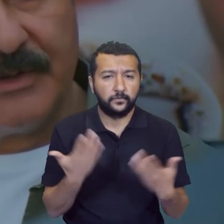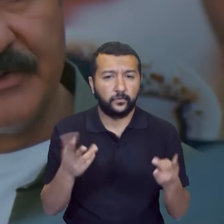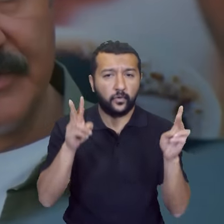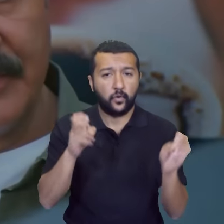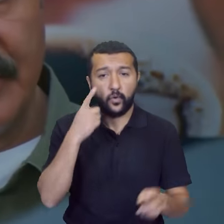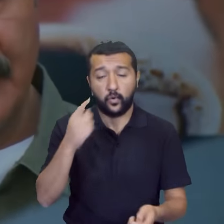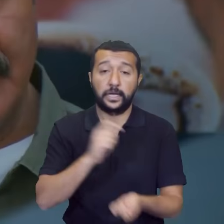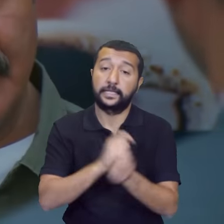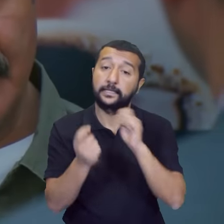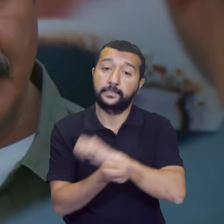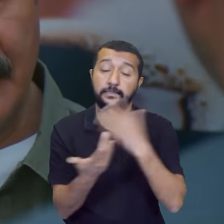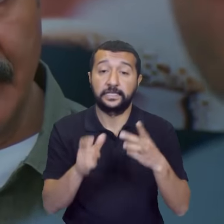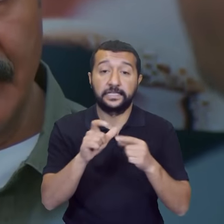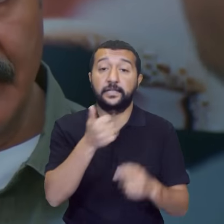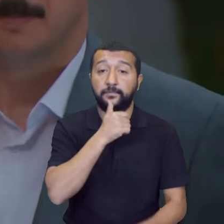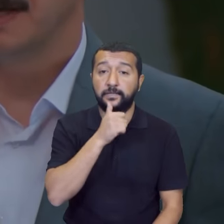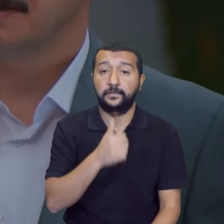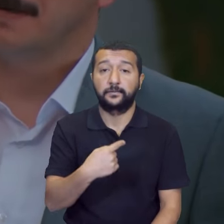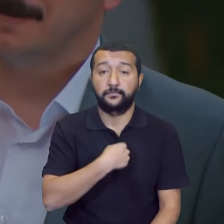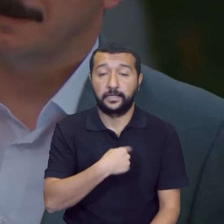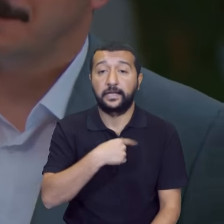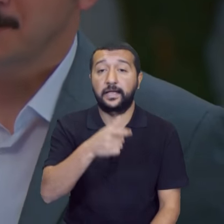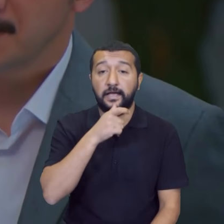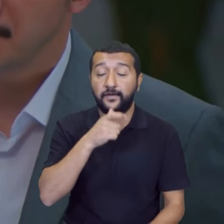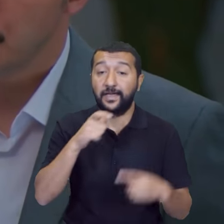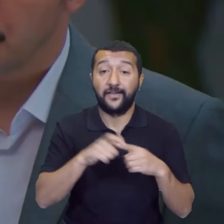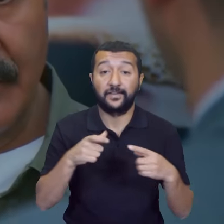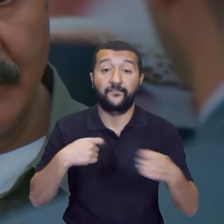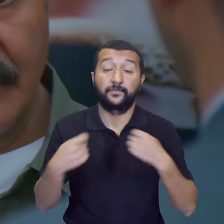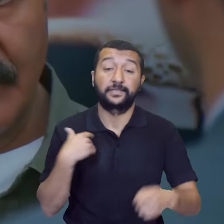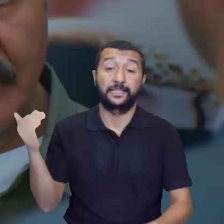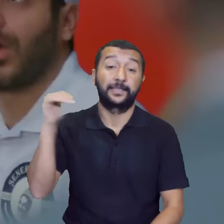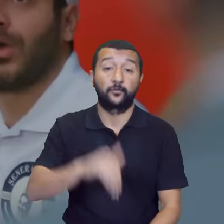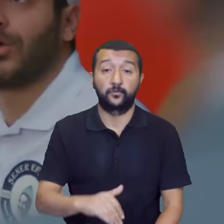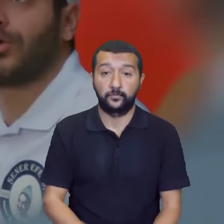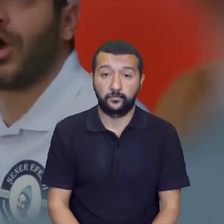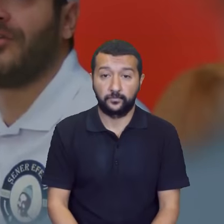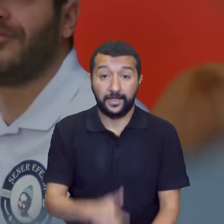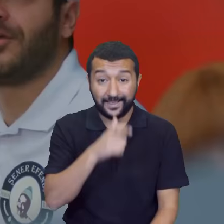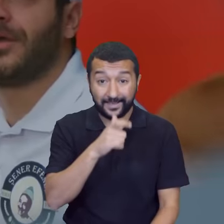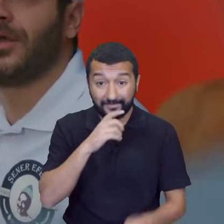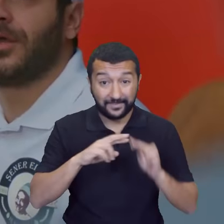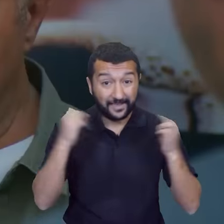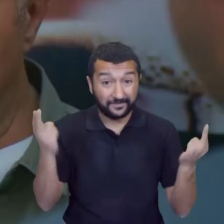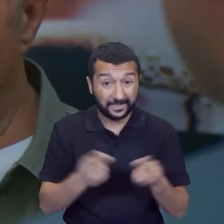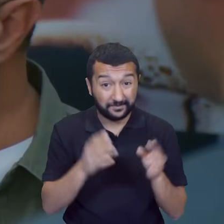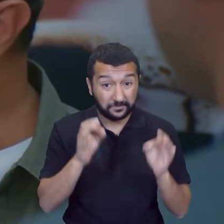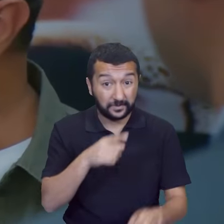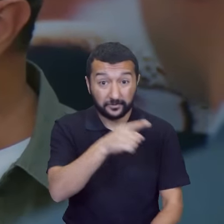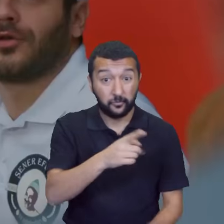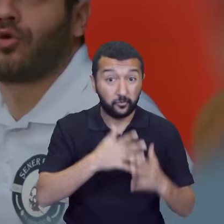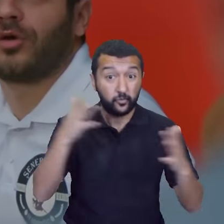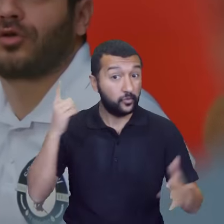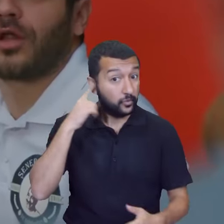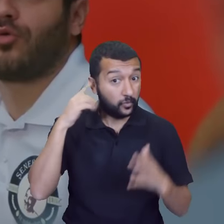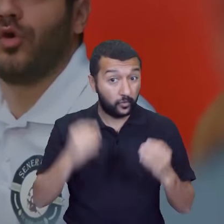Duruma göre değişir. Şener Bey, ben Kahve Evreni firmasından geliyorum. Kahve Evreni mi? Hani şu